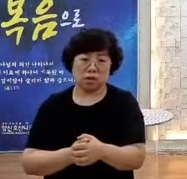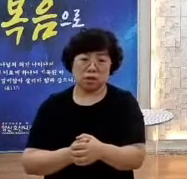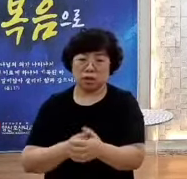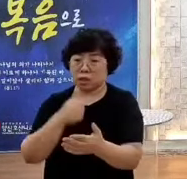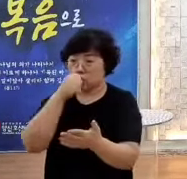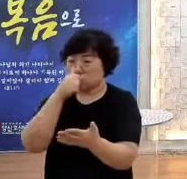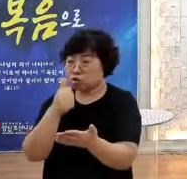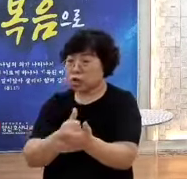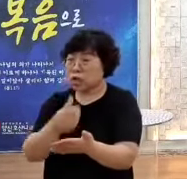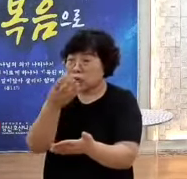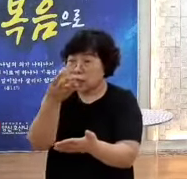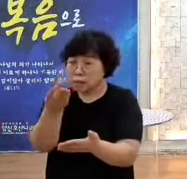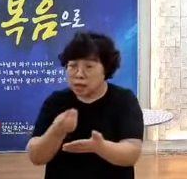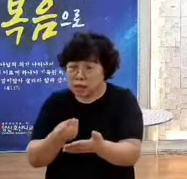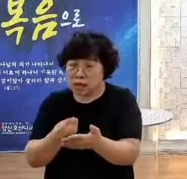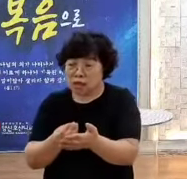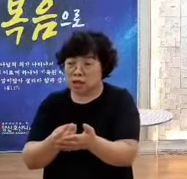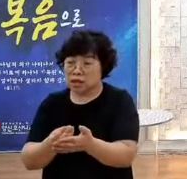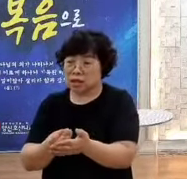그 죄의 빚은